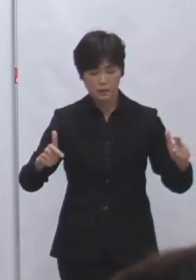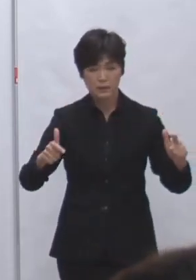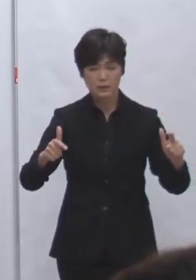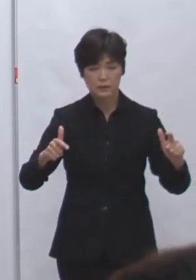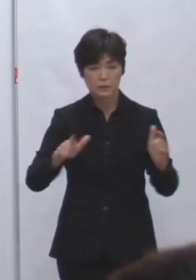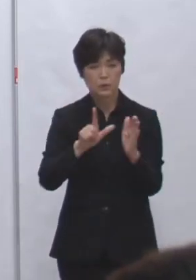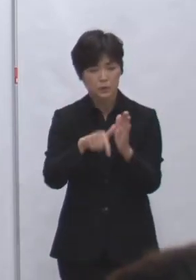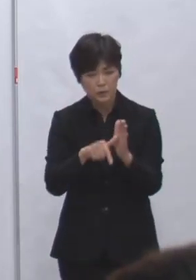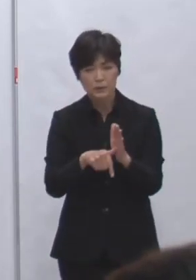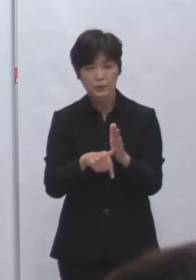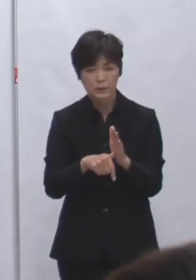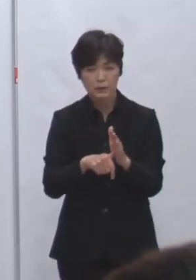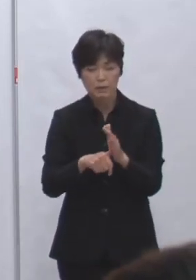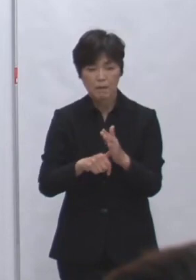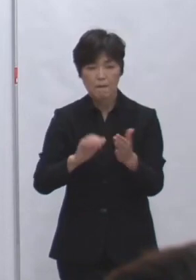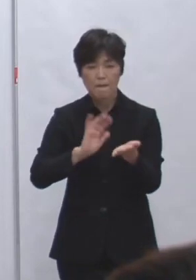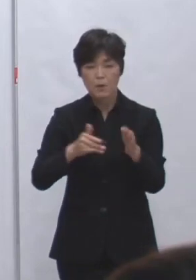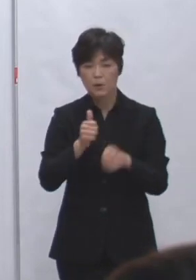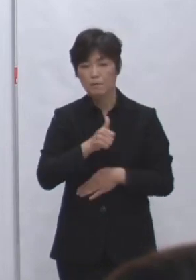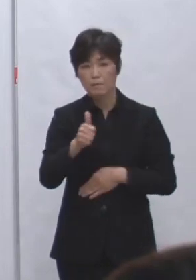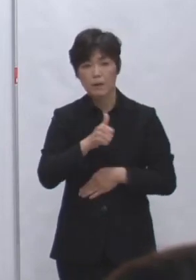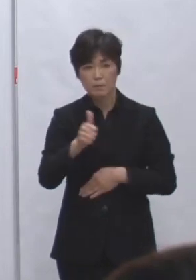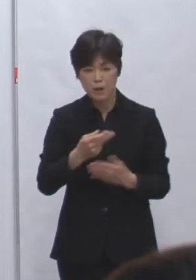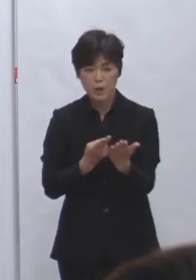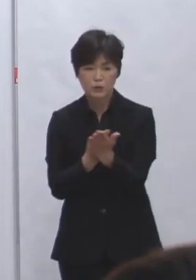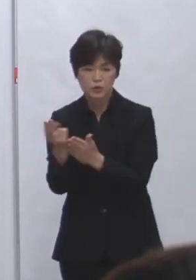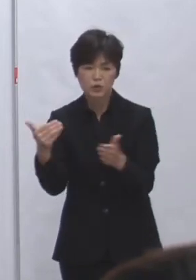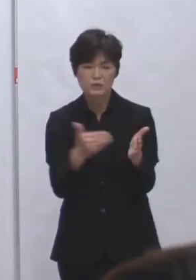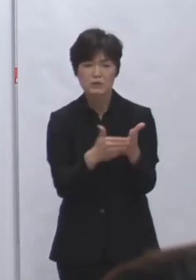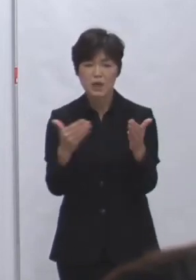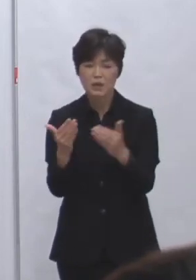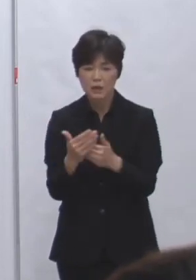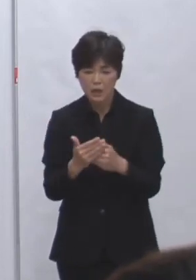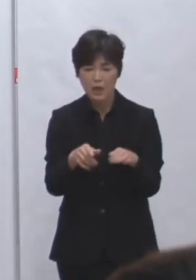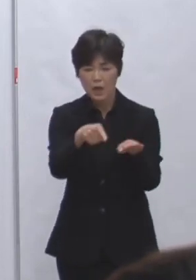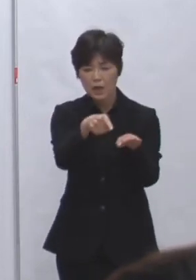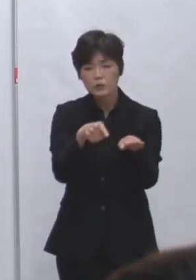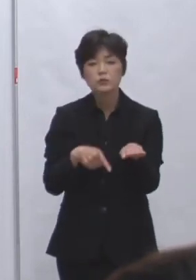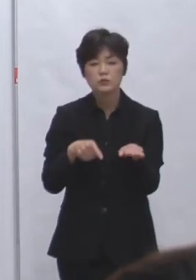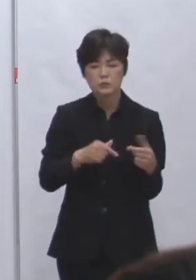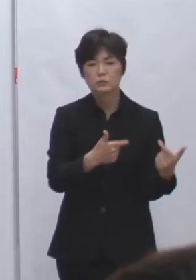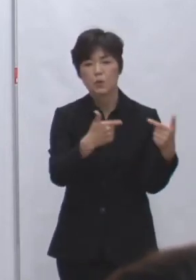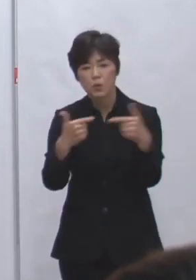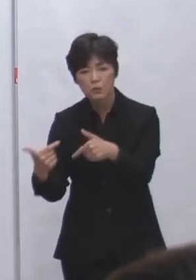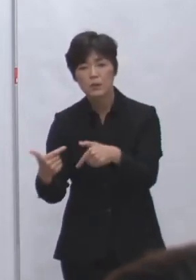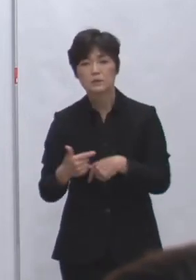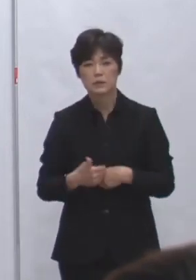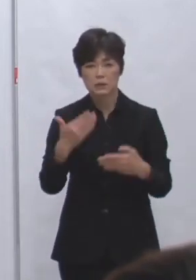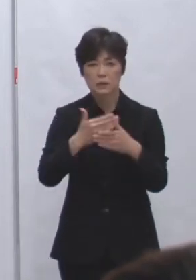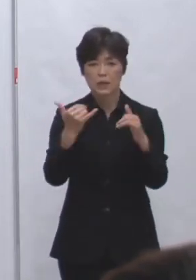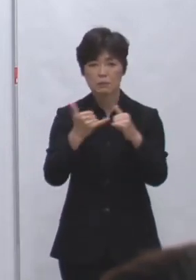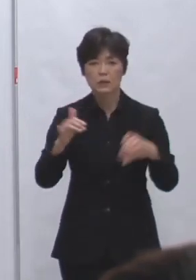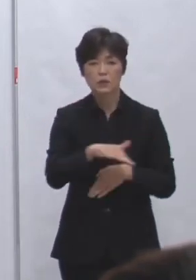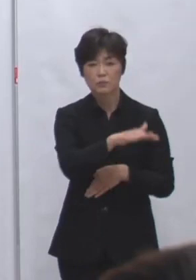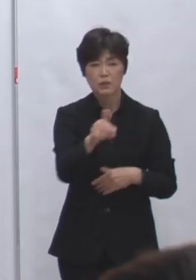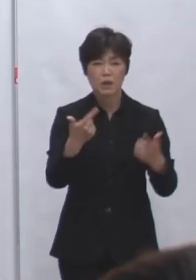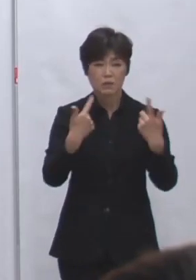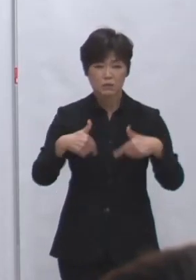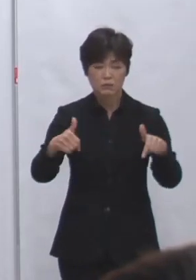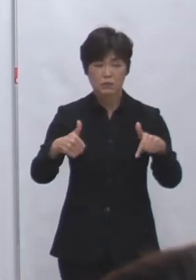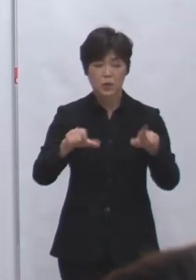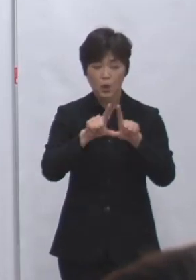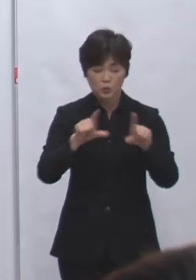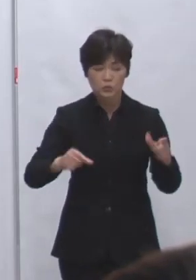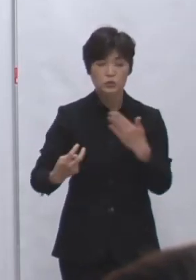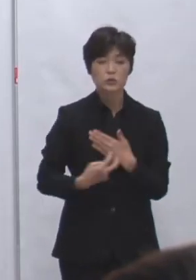た際には、外来診療や入院を制限、急ぎでない手術を先送りするなど、県民の皆様が日々受けられている